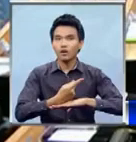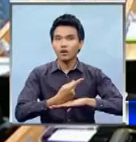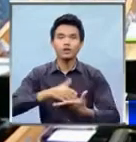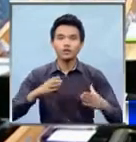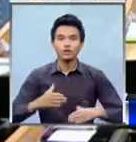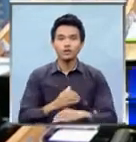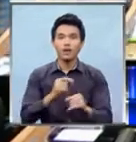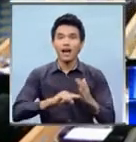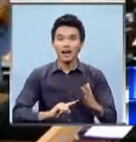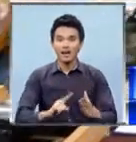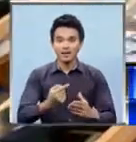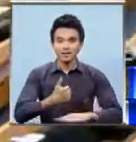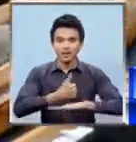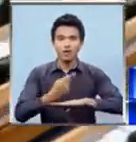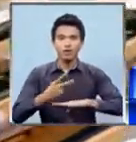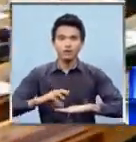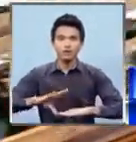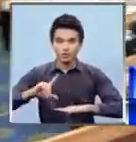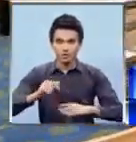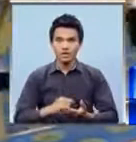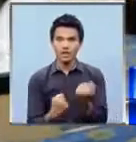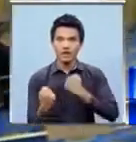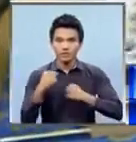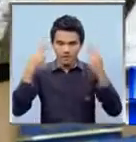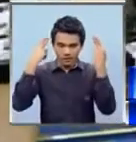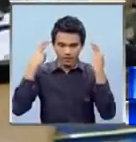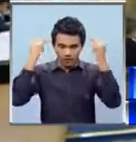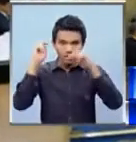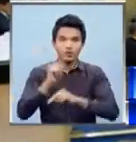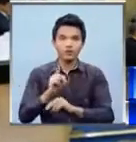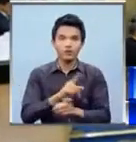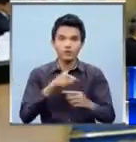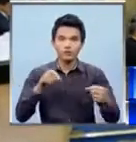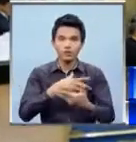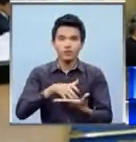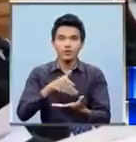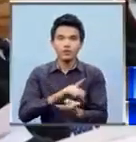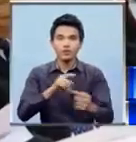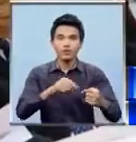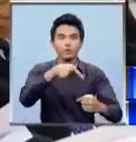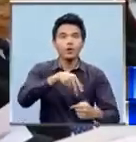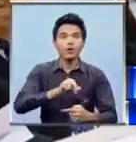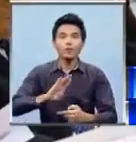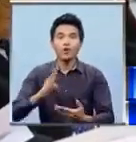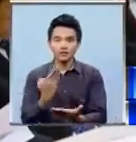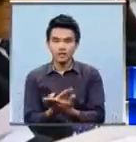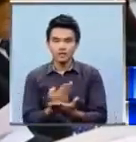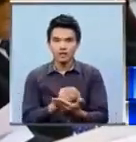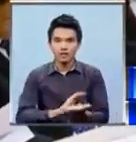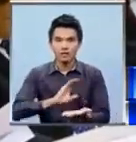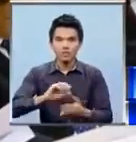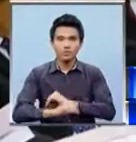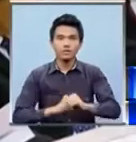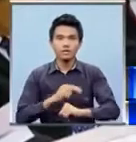ที่ทางพลเอกประยุทธ์จันทร์โอชาหัวหน้าคสช.นั้นใช้อำนาจนายกรัฐมนตรีในการนำเสนอร่างพระราชบัญญัติงบประมาณรายจ่ายประจำปี